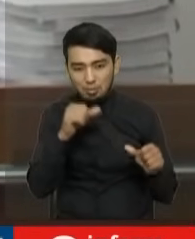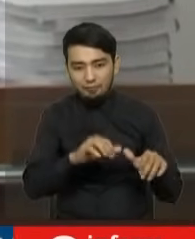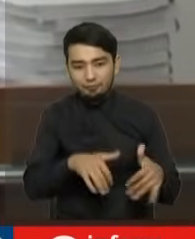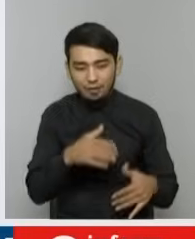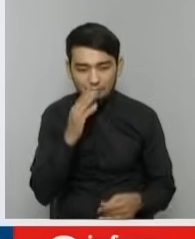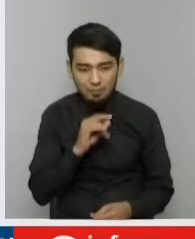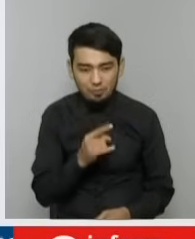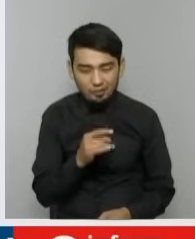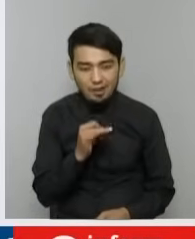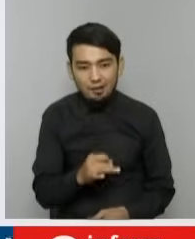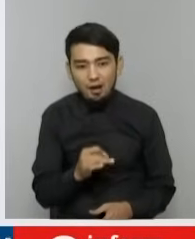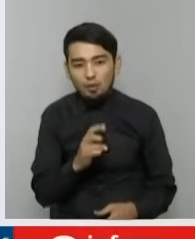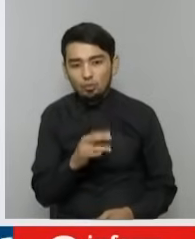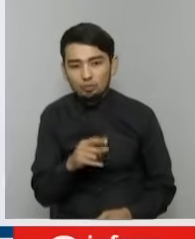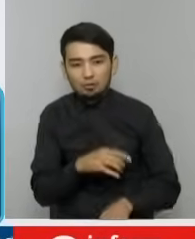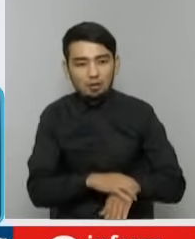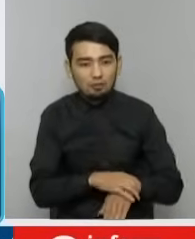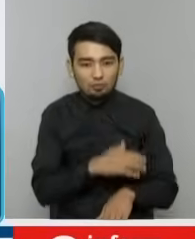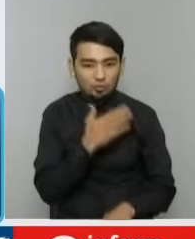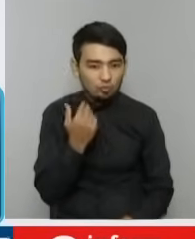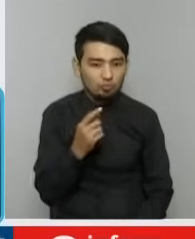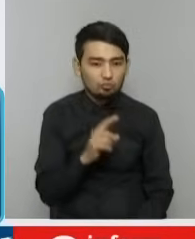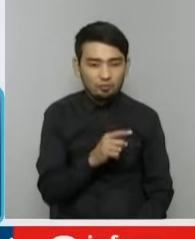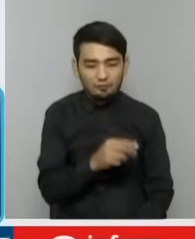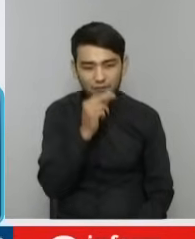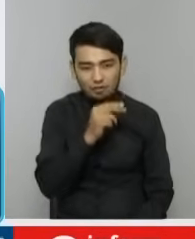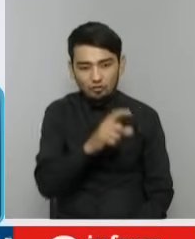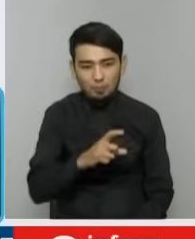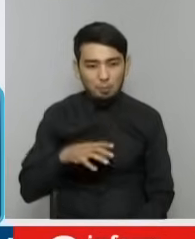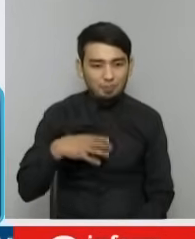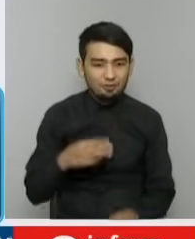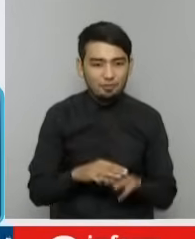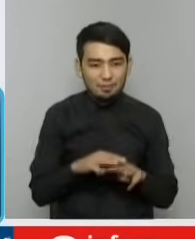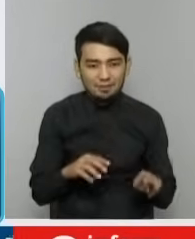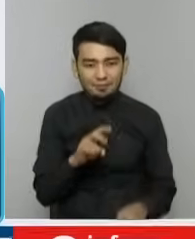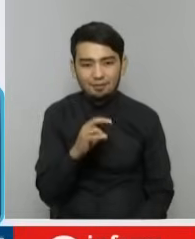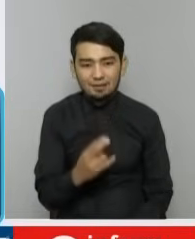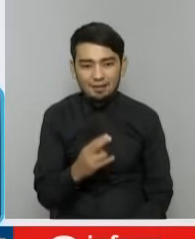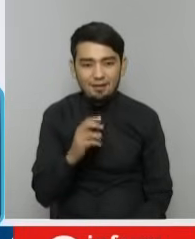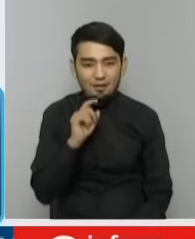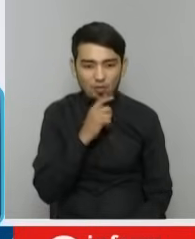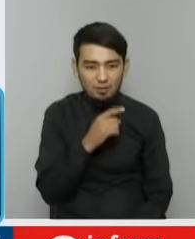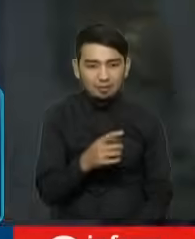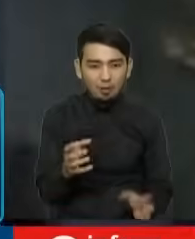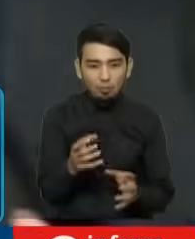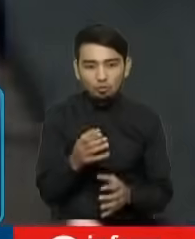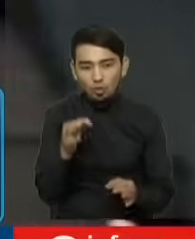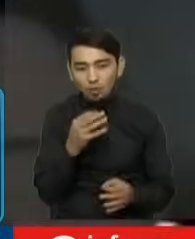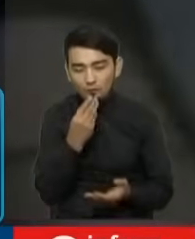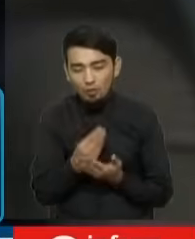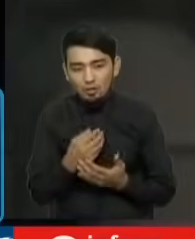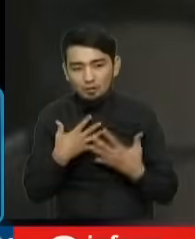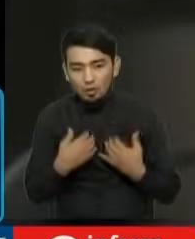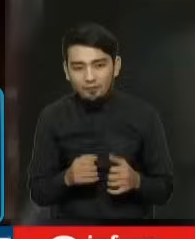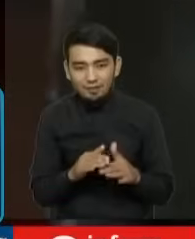страна истца не предоставила доказательства того, что осужденный бывший министр национальной экономики не заботился о здоровье,